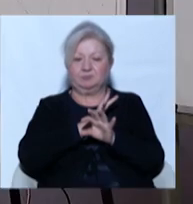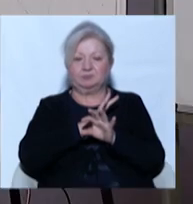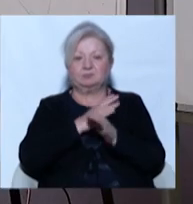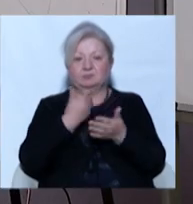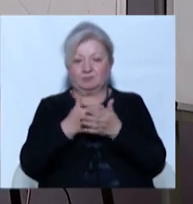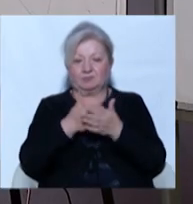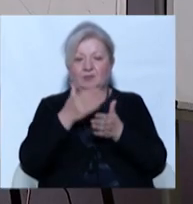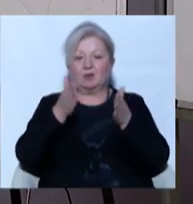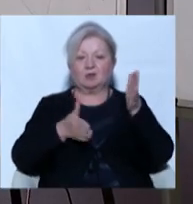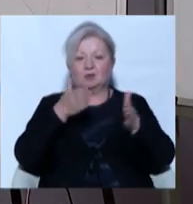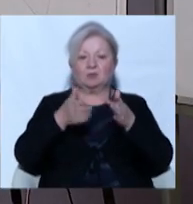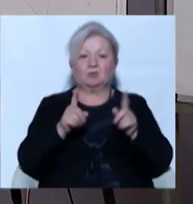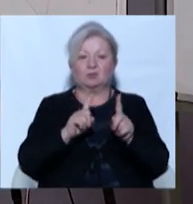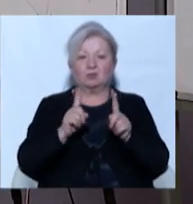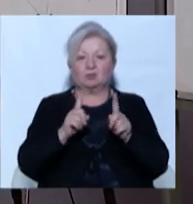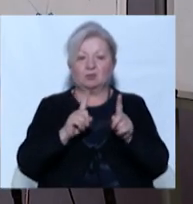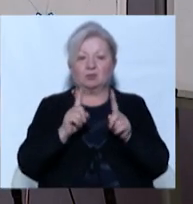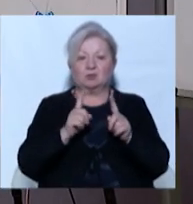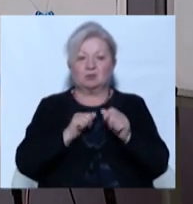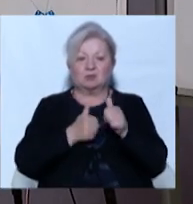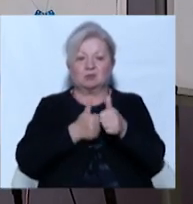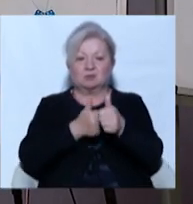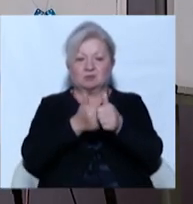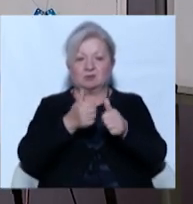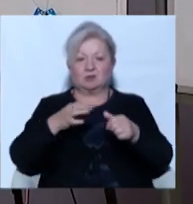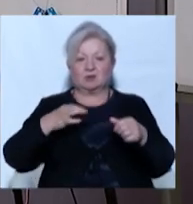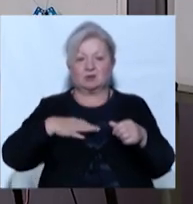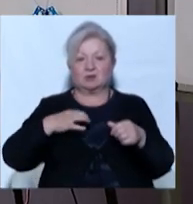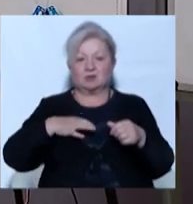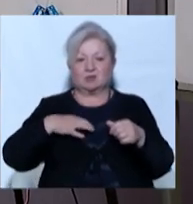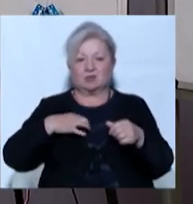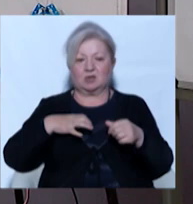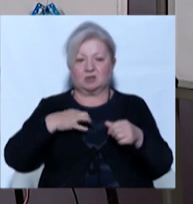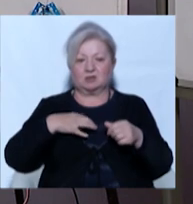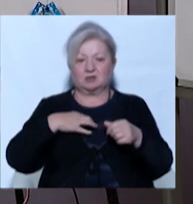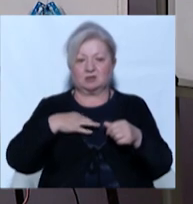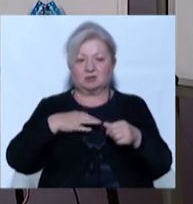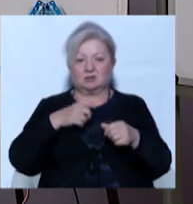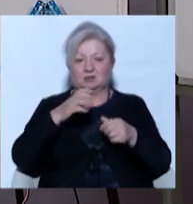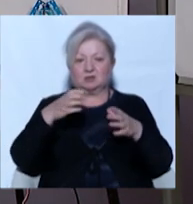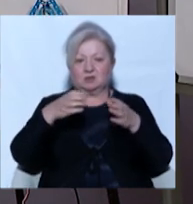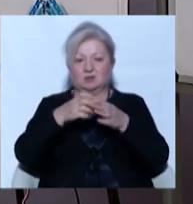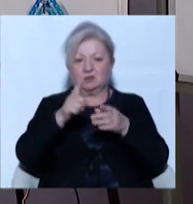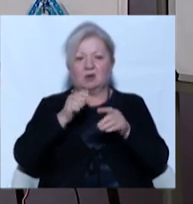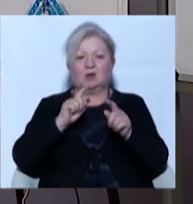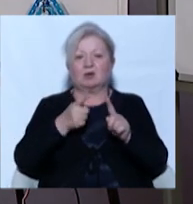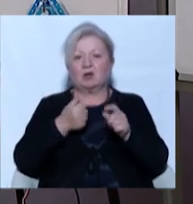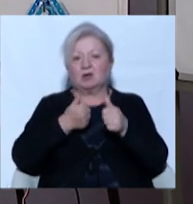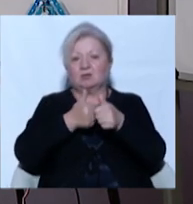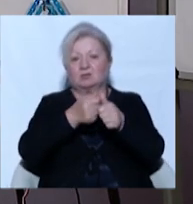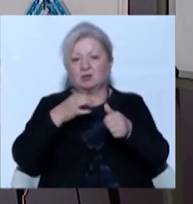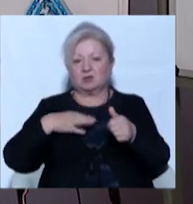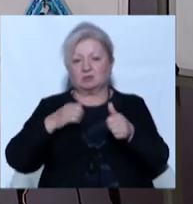რომელთა მოქმედება ემყარება ყოველივე იმას, რაც ახსენით. მაგალითად,